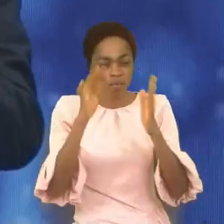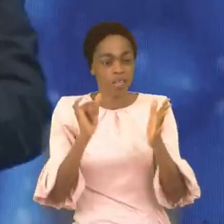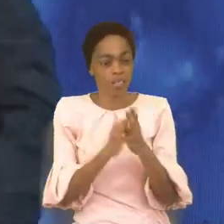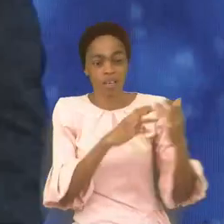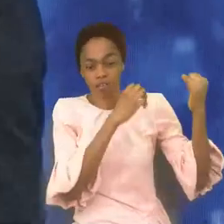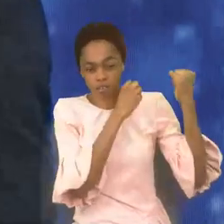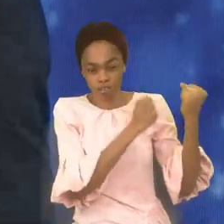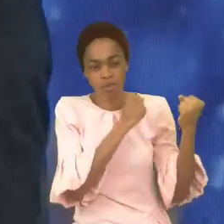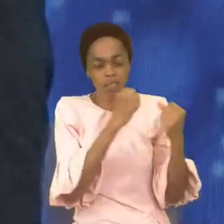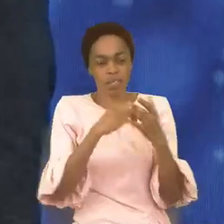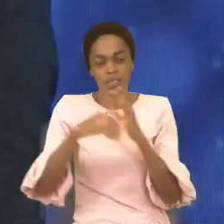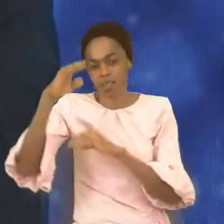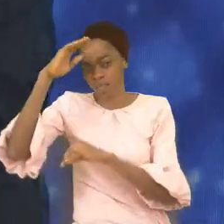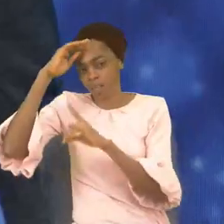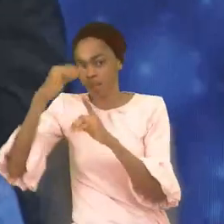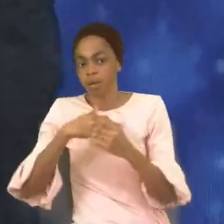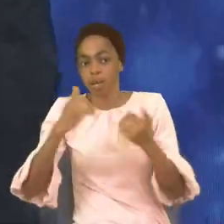Dieu. »